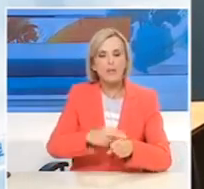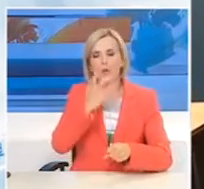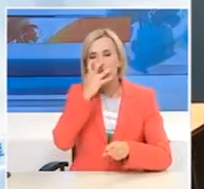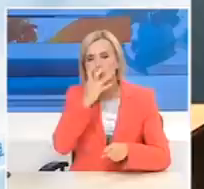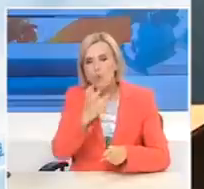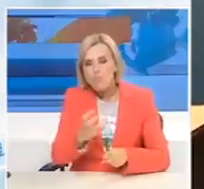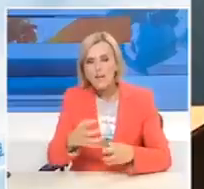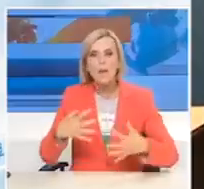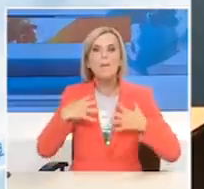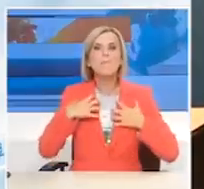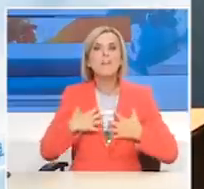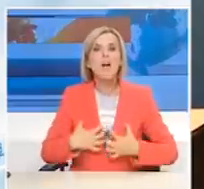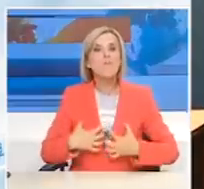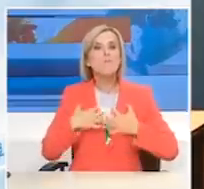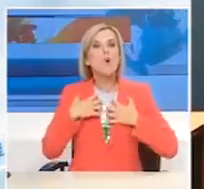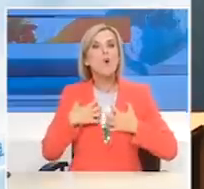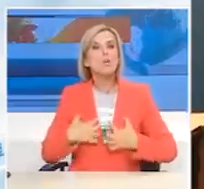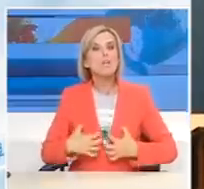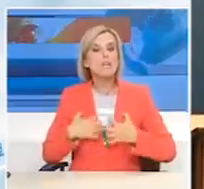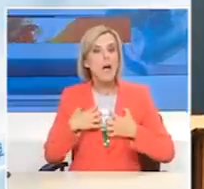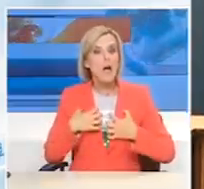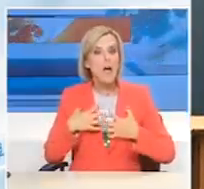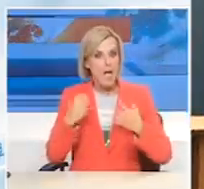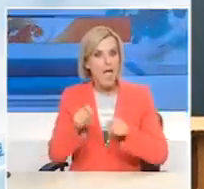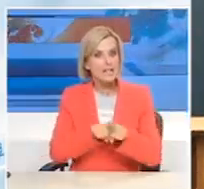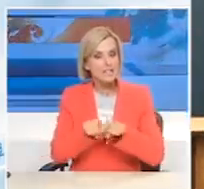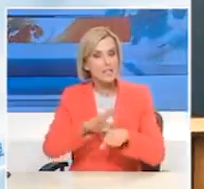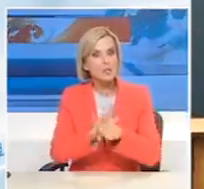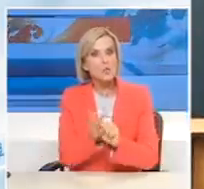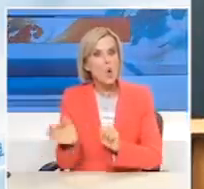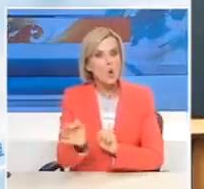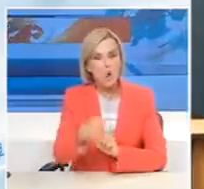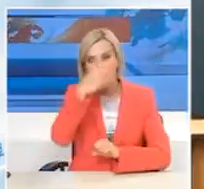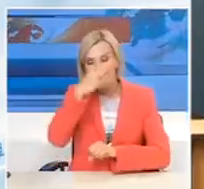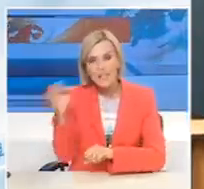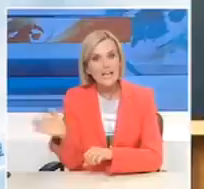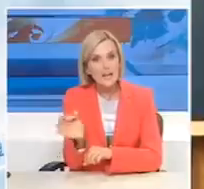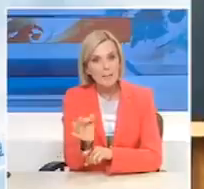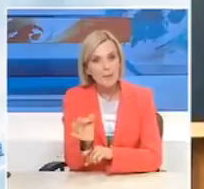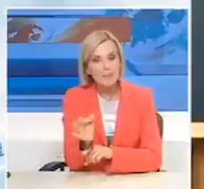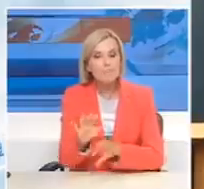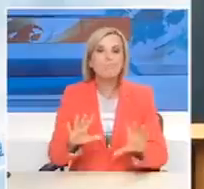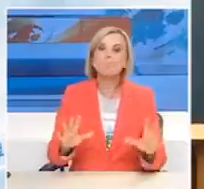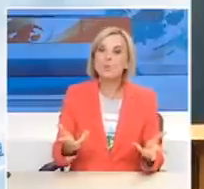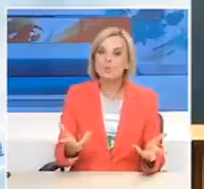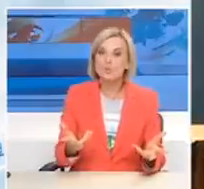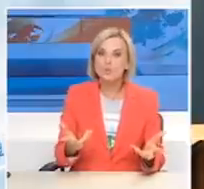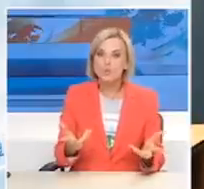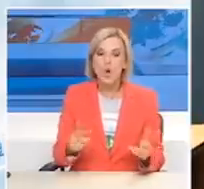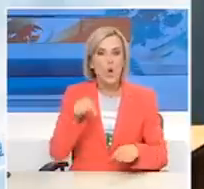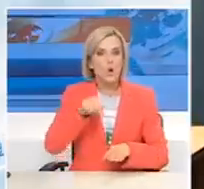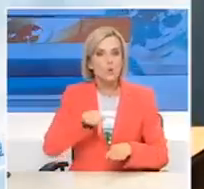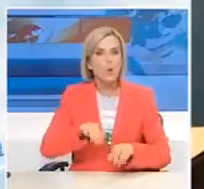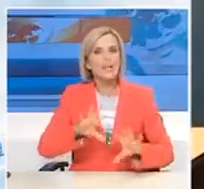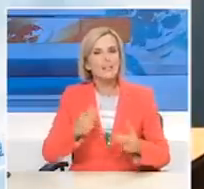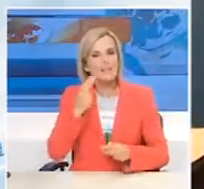τον Ιανουάριο-Φεβρουάριο, τα οποία δεν οφείλονται στη γρίπη. Τέλος, ποια είναι η εικόνα που έχετε για τις πρώτες 9 μέρες της σταδιακής